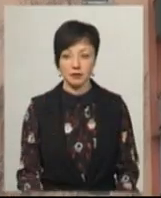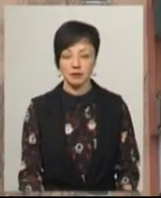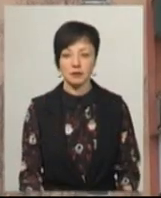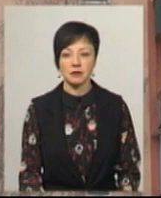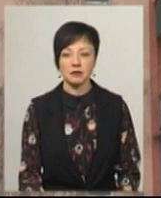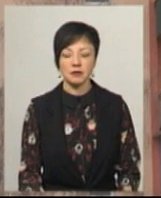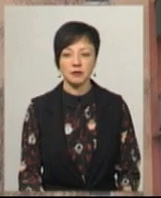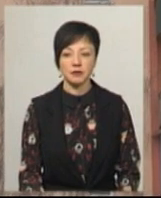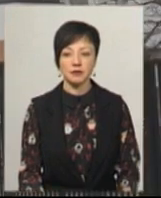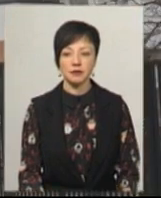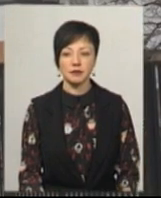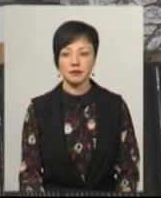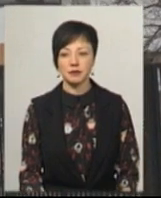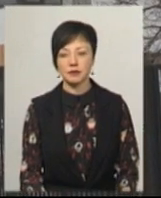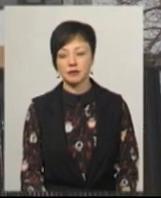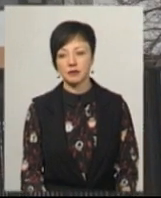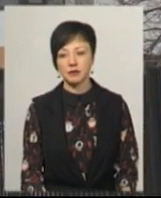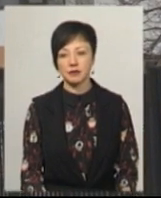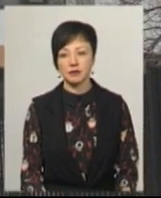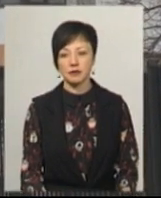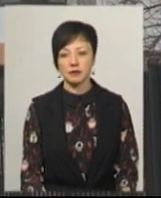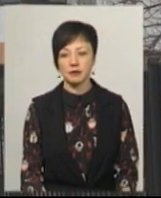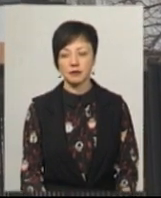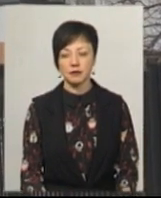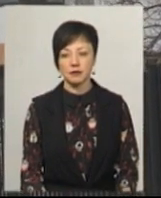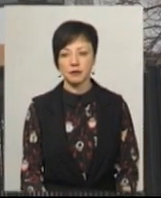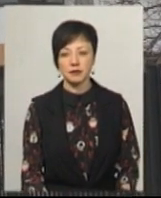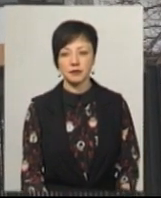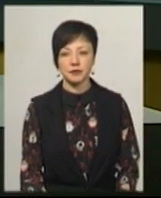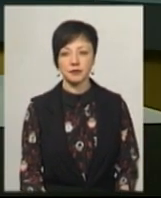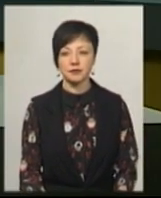Шпулак, Іван Мовчан, Дем'ян Цегольник. Новини на Суспільному. Хмельницький.